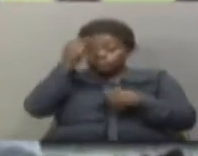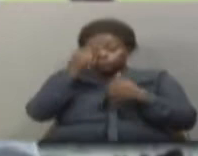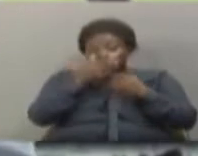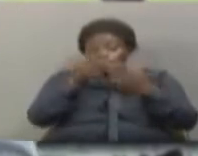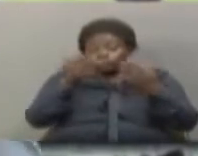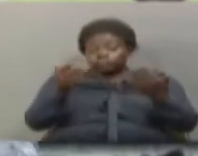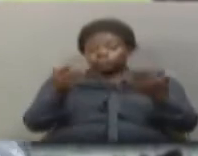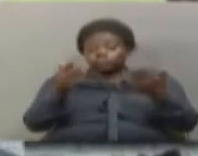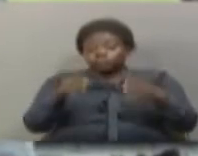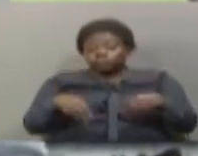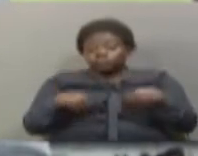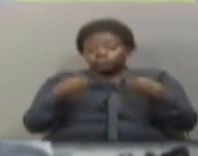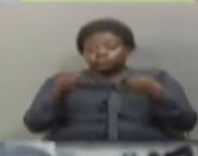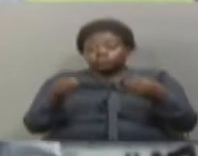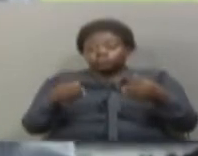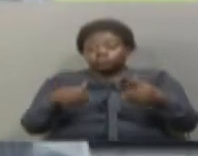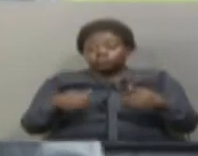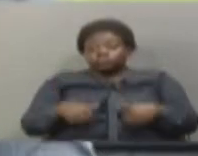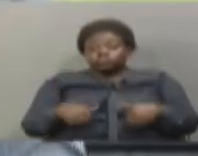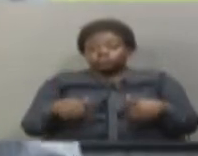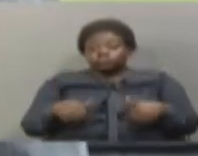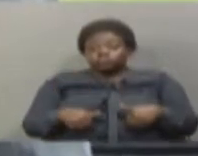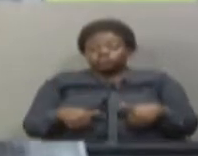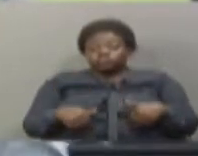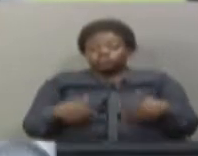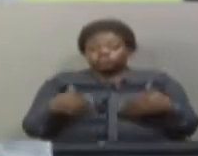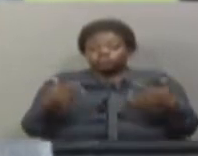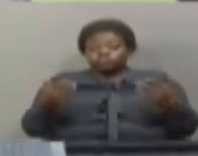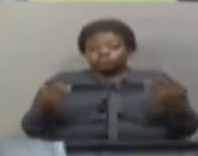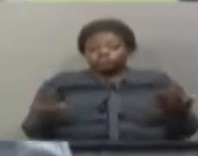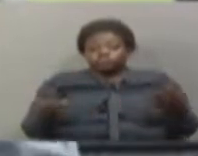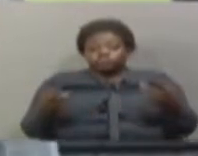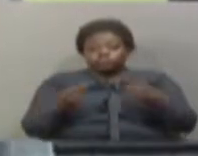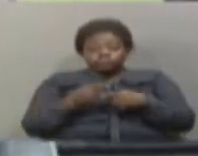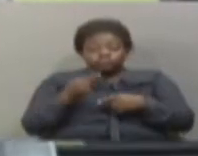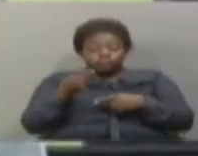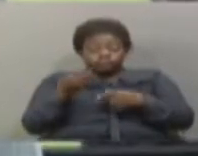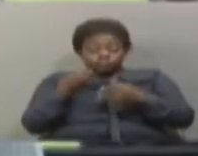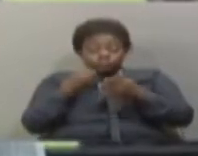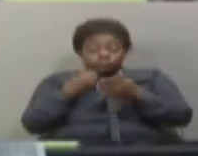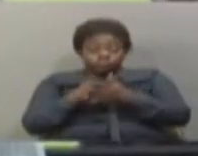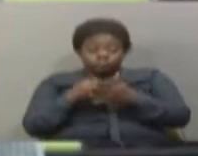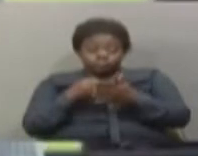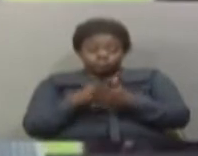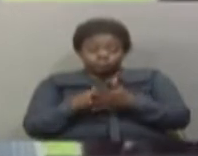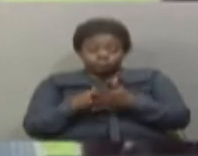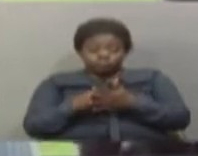gyebateereddeko abavubuka, gavumenti eno ejja ng'eteekako essente